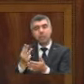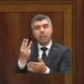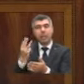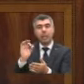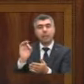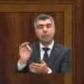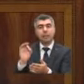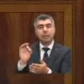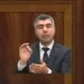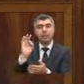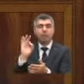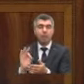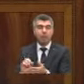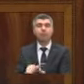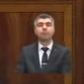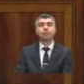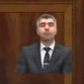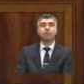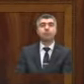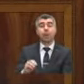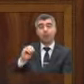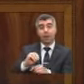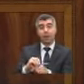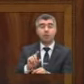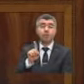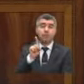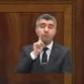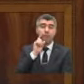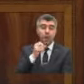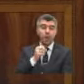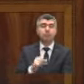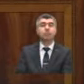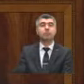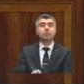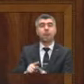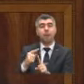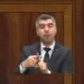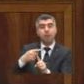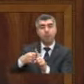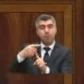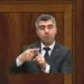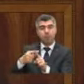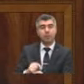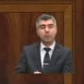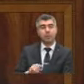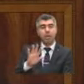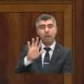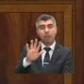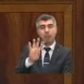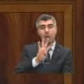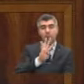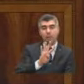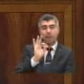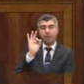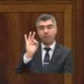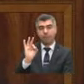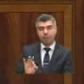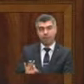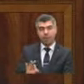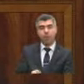نقطة. وفيما يخص الإناث كانت الزيادة من 45%